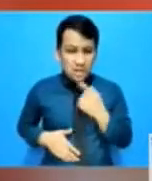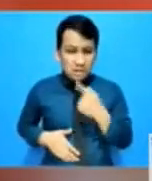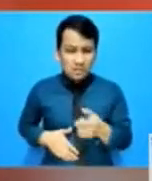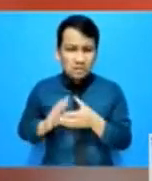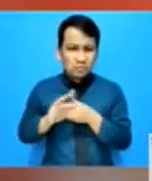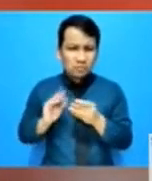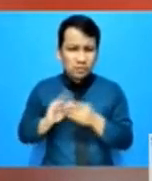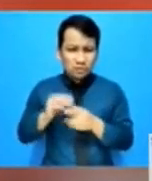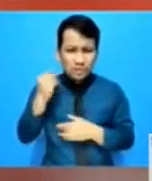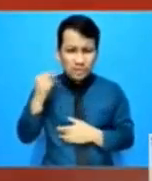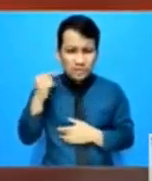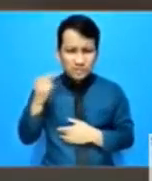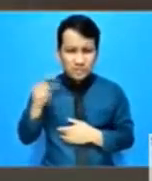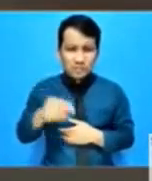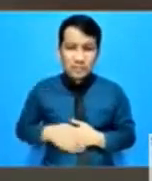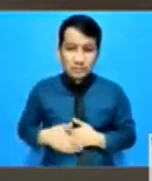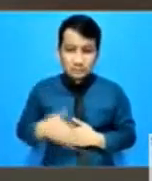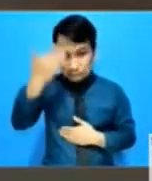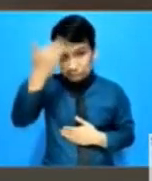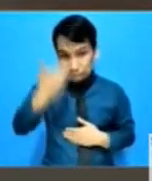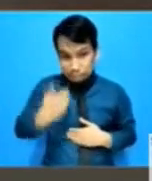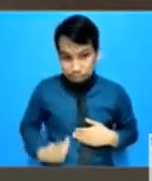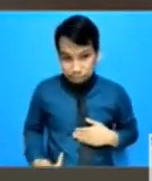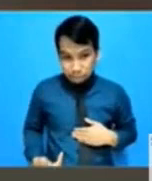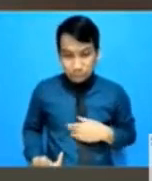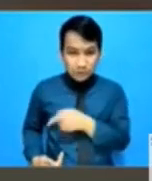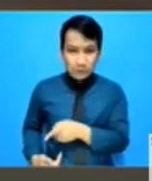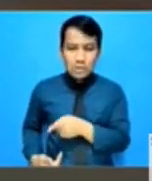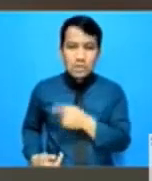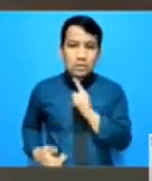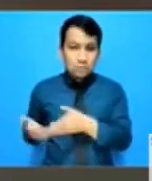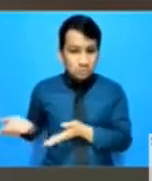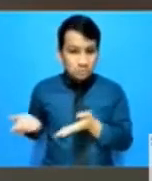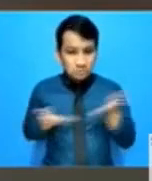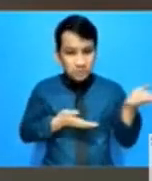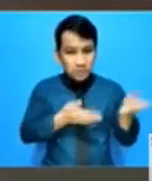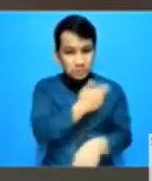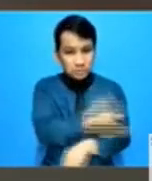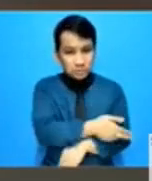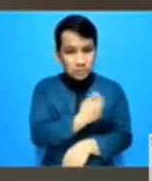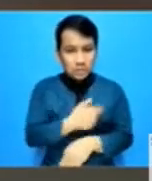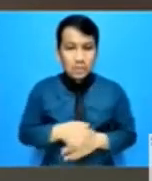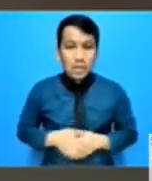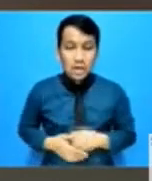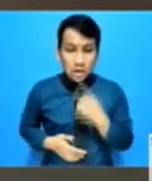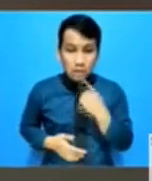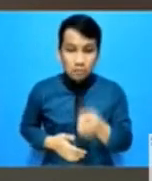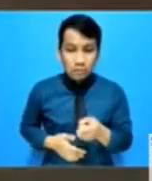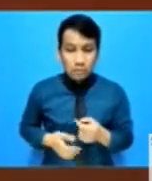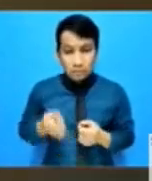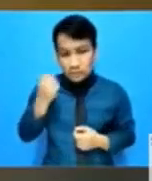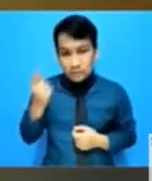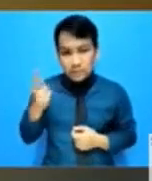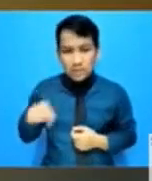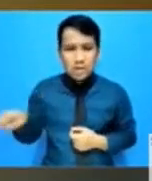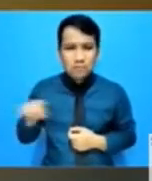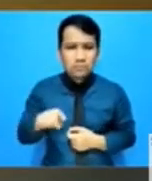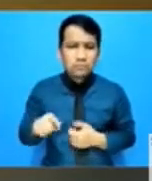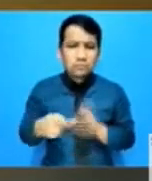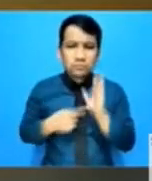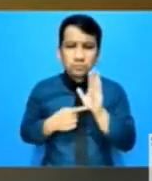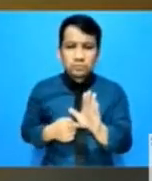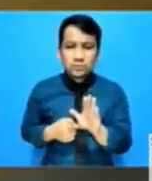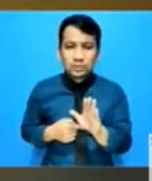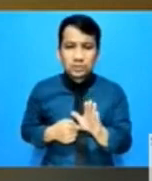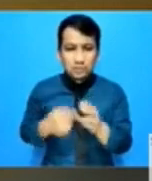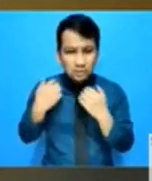pamangkin, comatose daw nun si Tatay Romano nang isugod sa ospital. Nagkamali na raw siya ngayon, pero